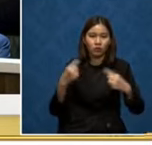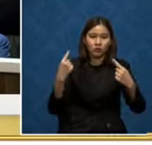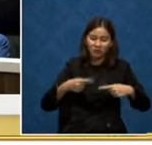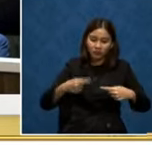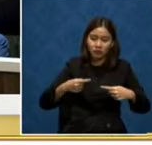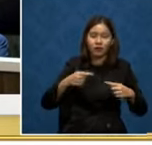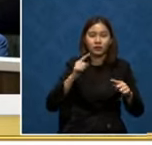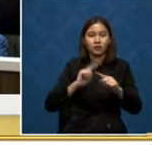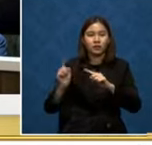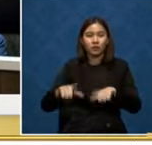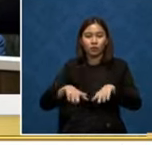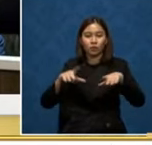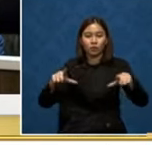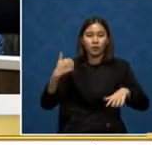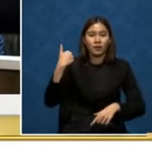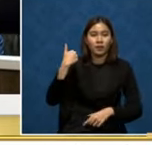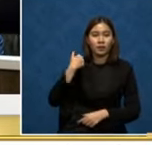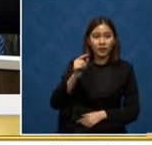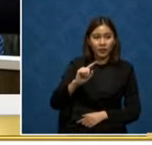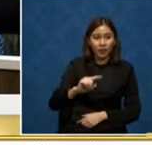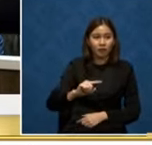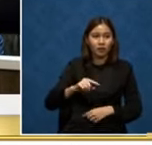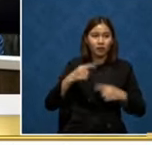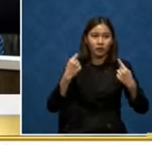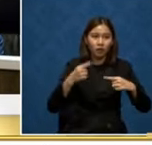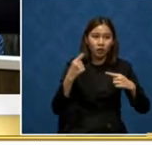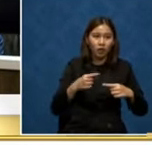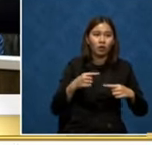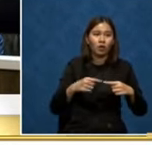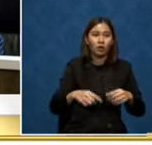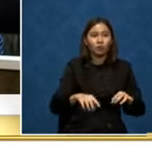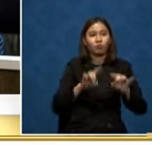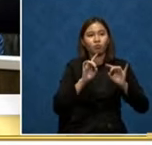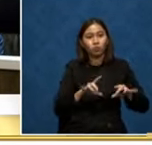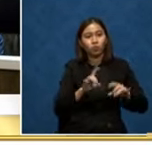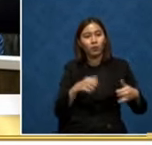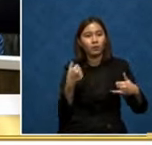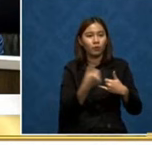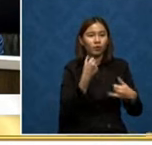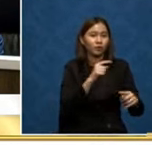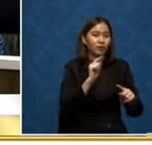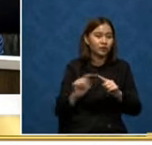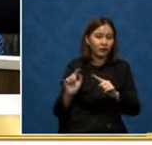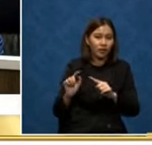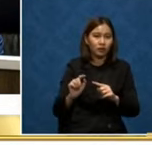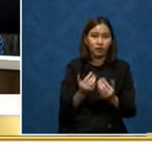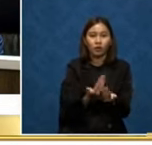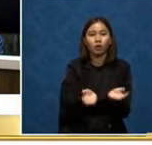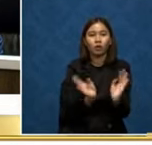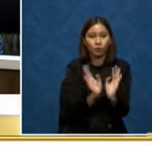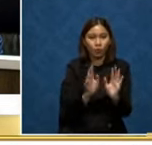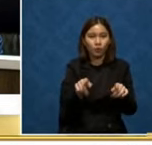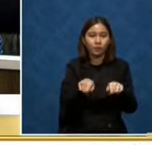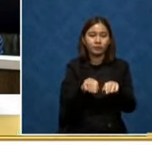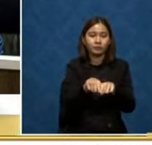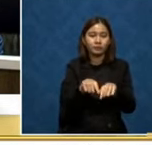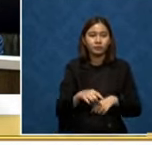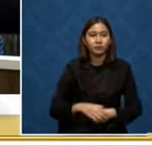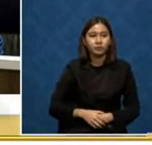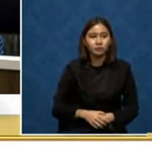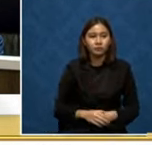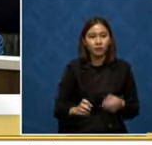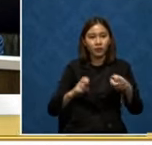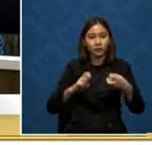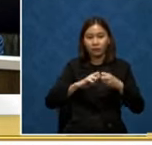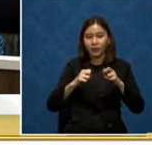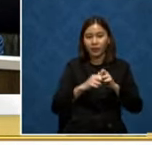่ยมีอีกมมนึงในคามรนแรงนะครับก็คอความน้นแงในครอบครัวนะครั ซึ่งเกิดจ